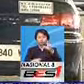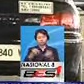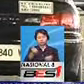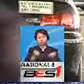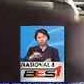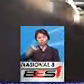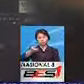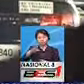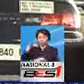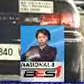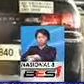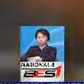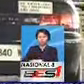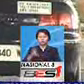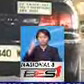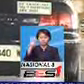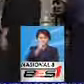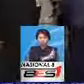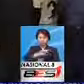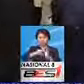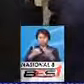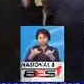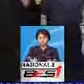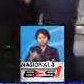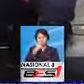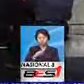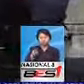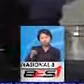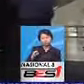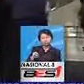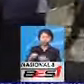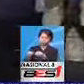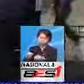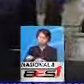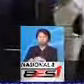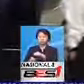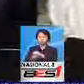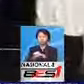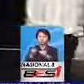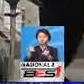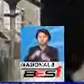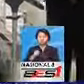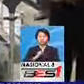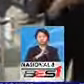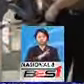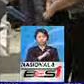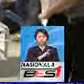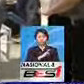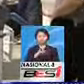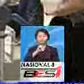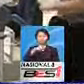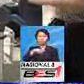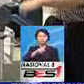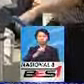turut direman masing-masing 6 hari bermula hari ini kerana disyaki menawar dan memberi rasuah kepada anggota penguat kuasa.